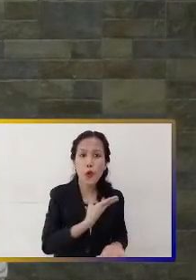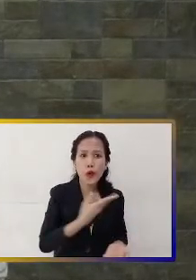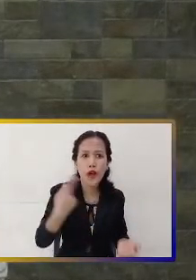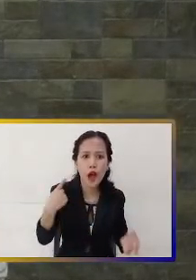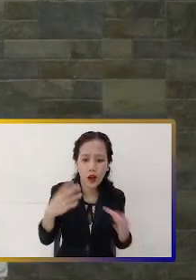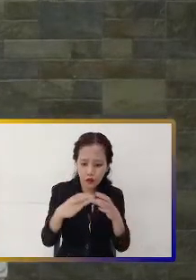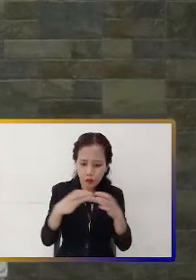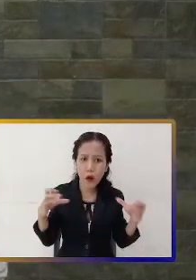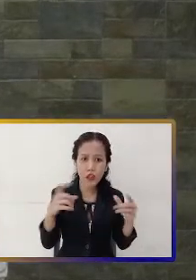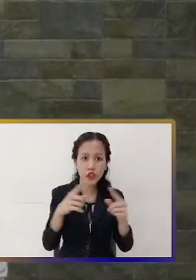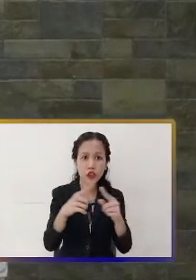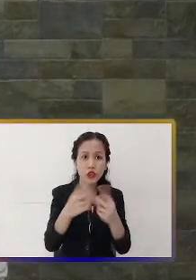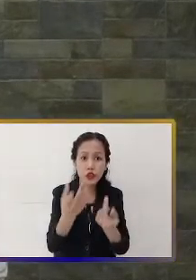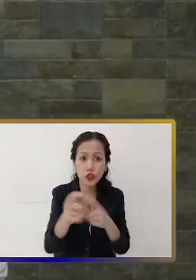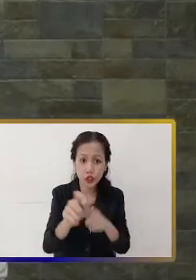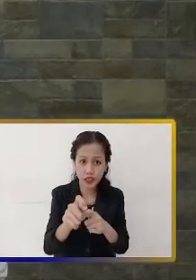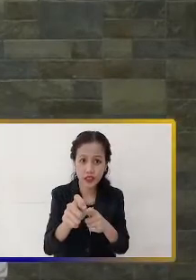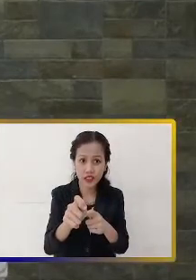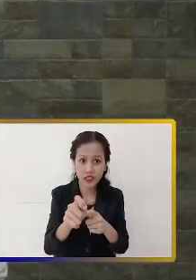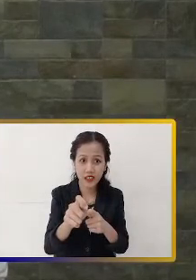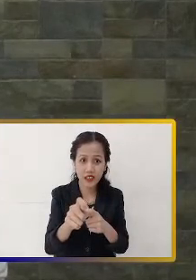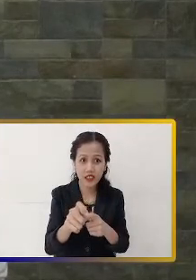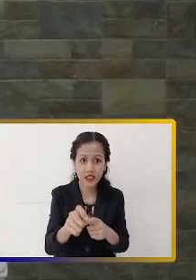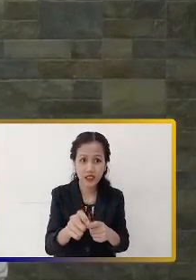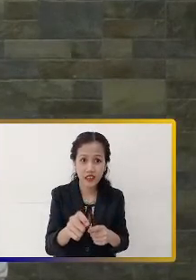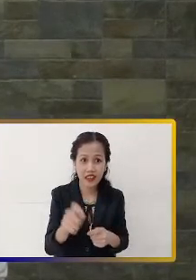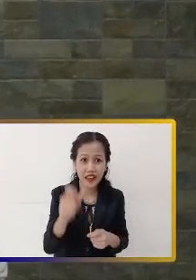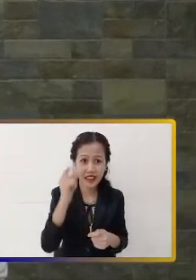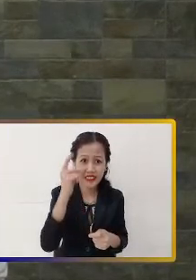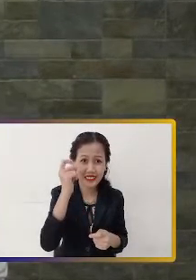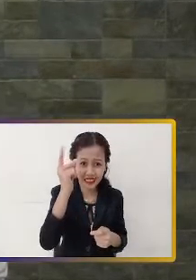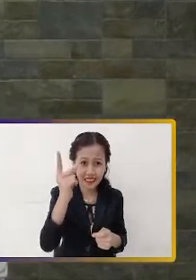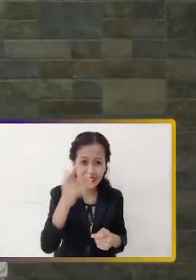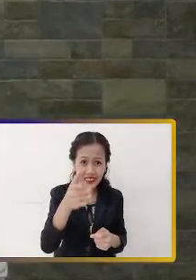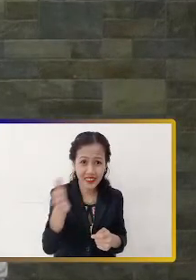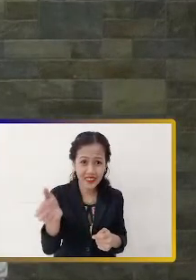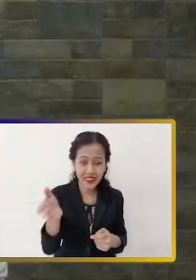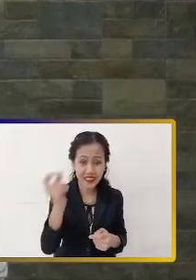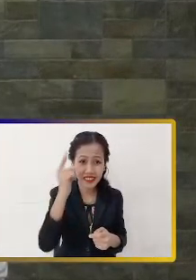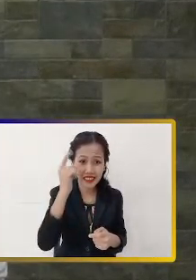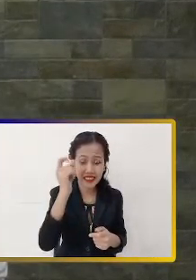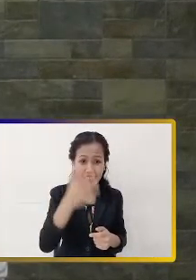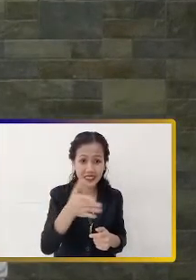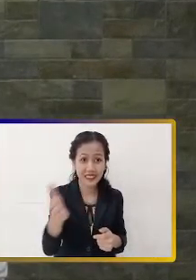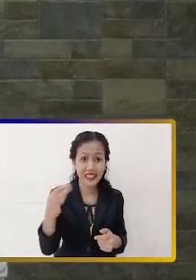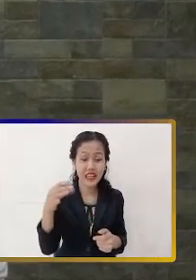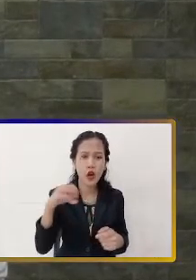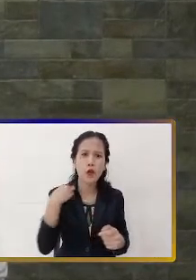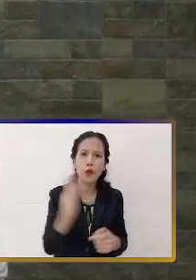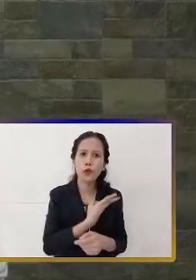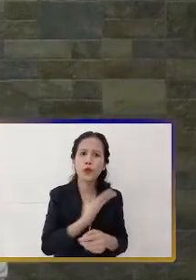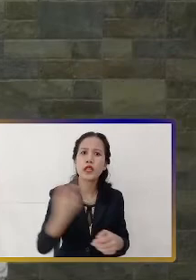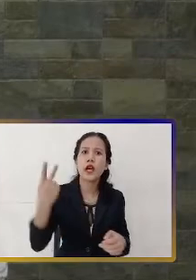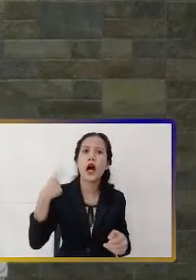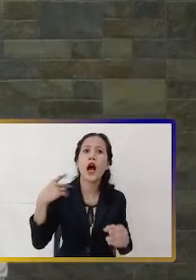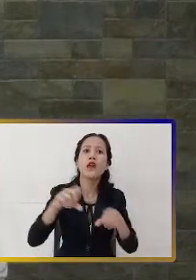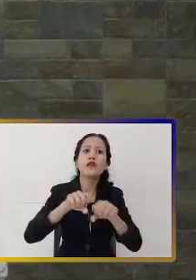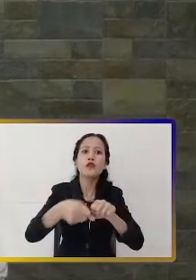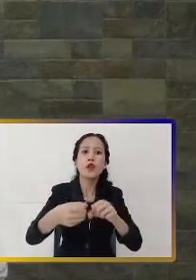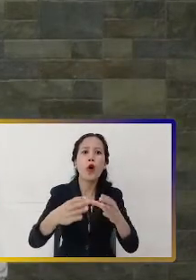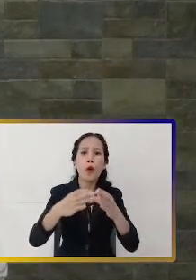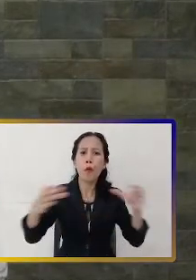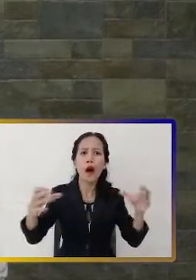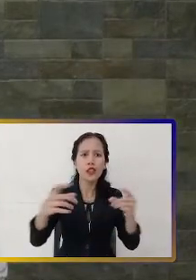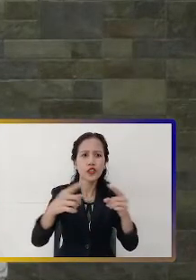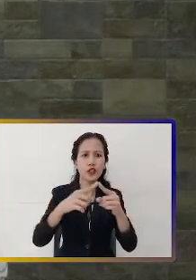Do you understand what I'm saying? Do you hear me? We have so much to